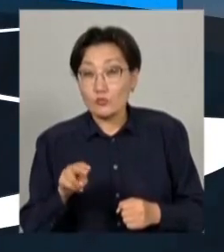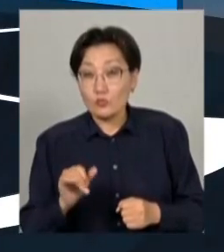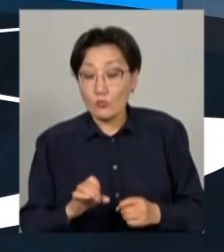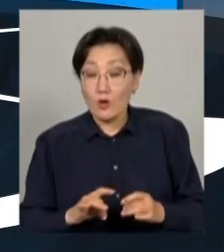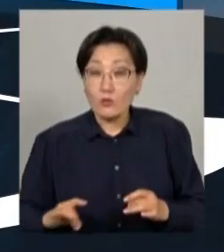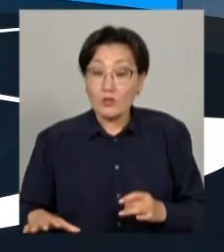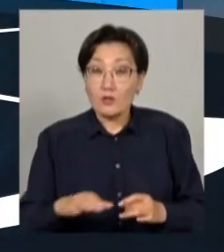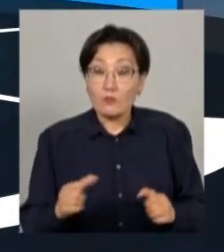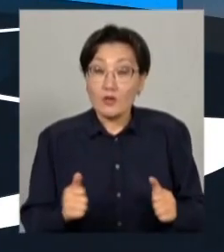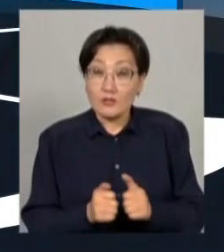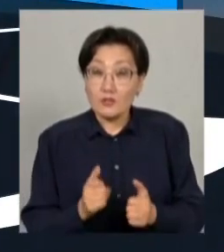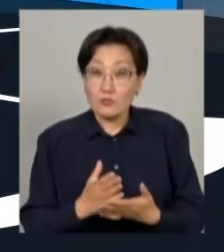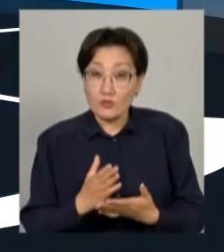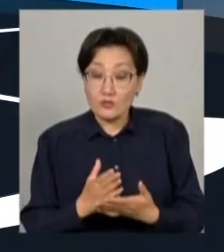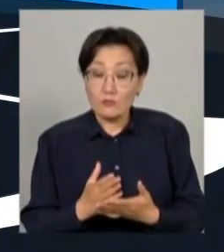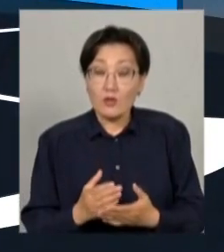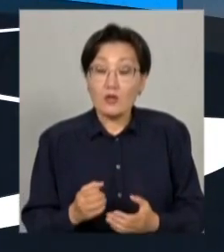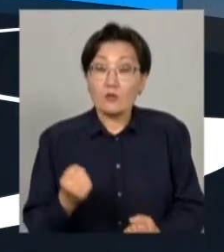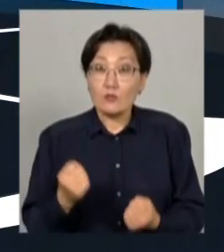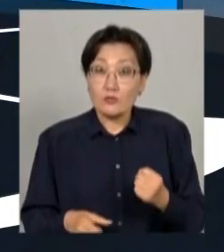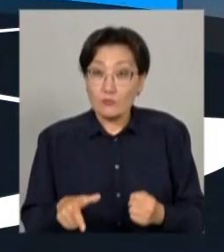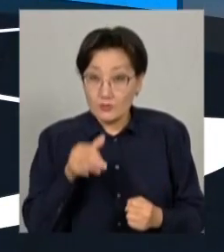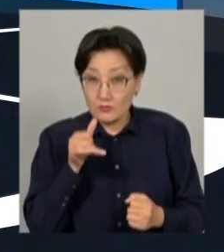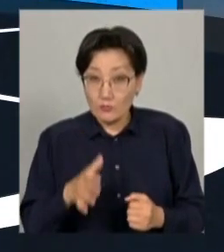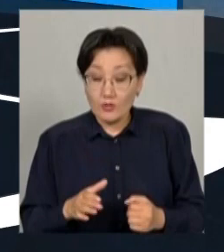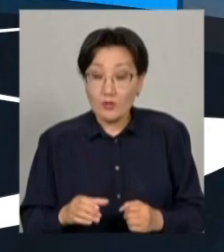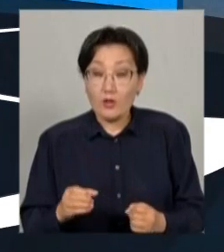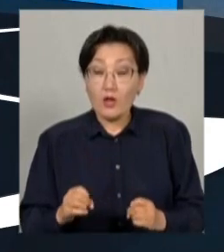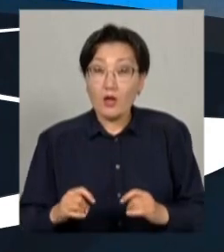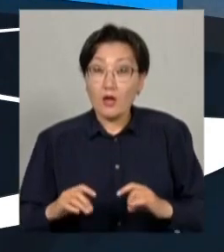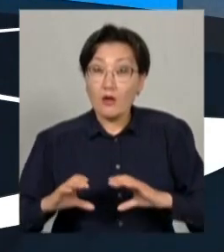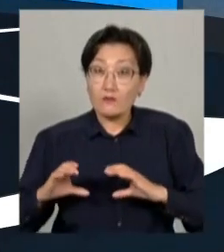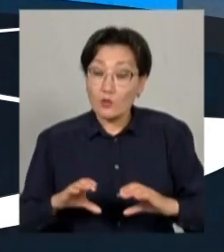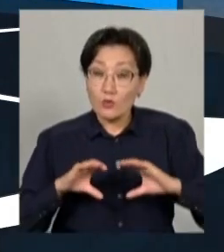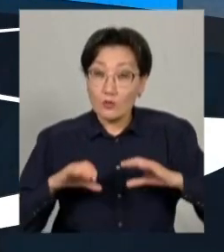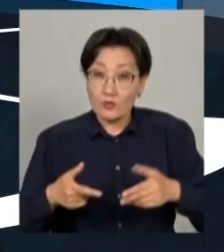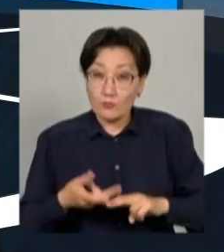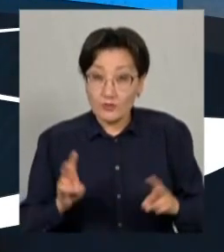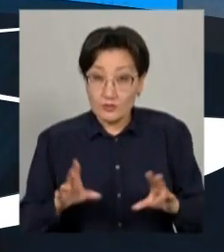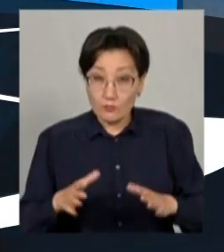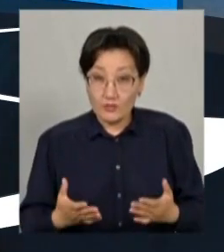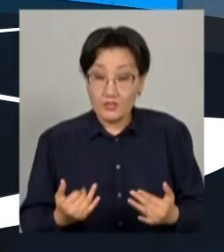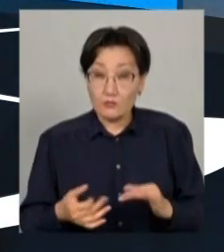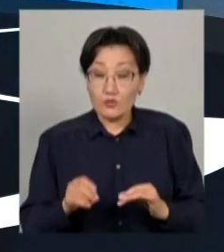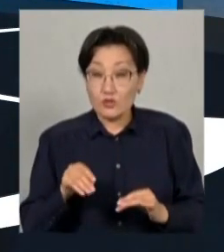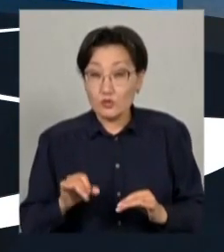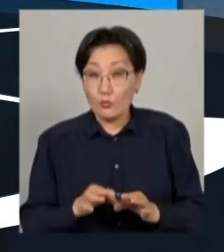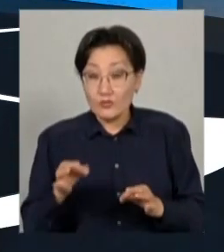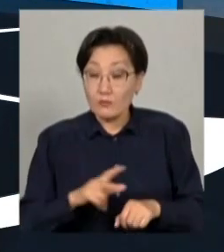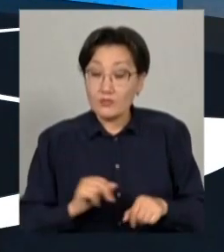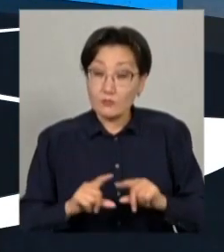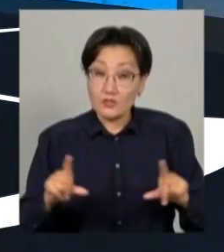Субару тізгіндеген азамат рөлге ие бола алмай қалып, салдарынан автокөлік аударылған. Оқиға орнында қазір Жетісу облыстық